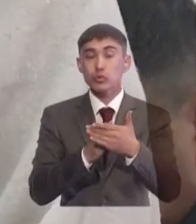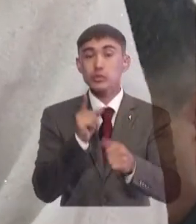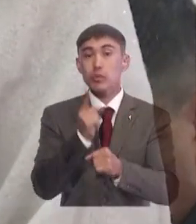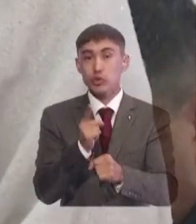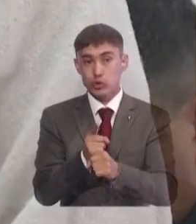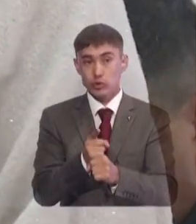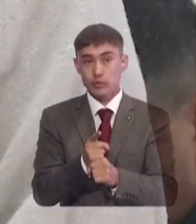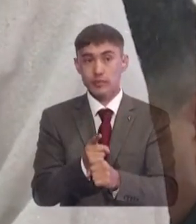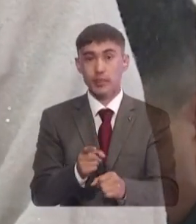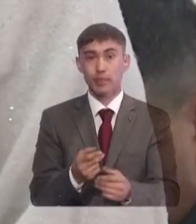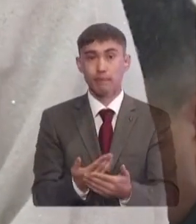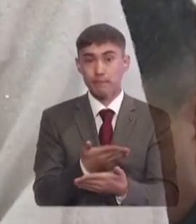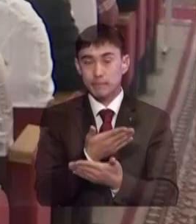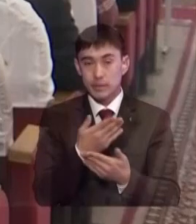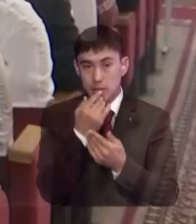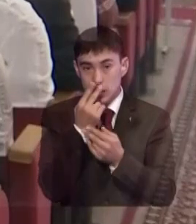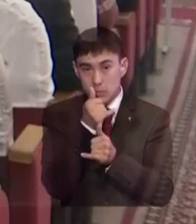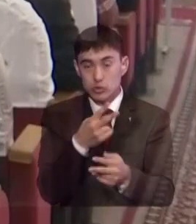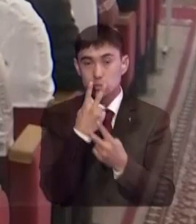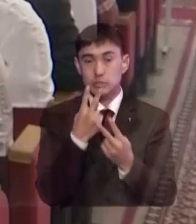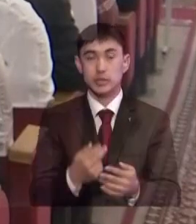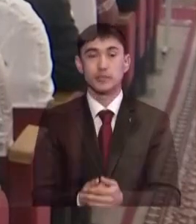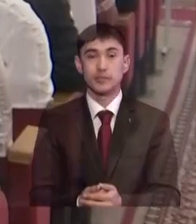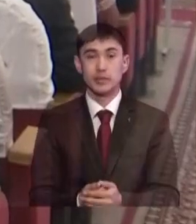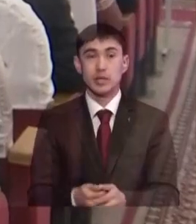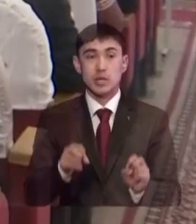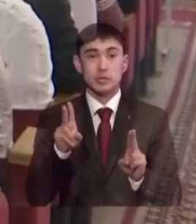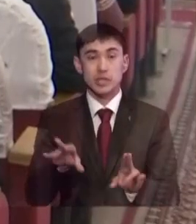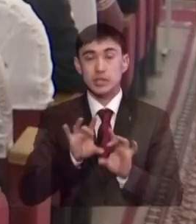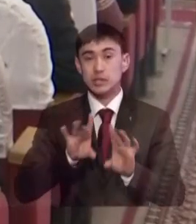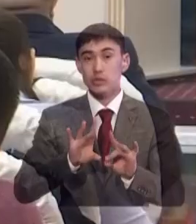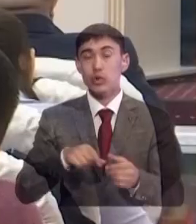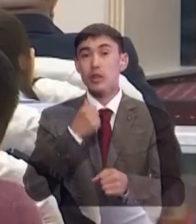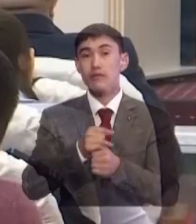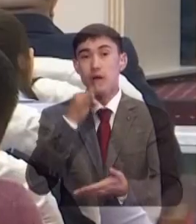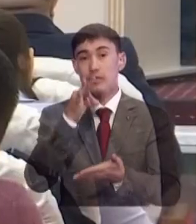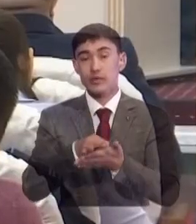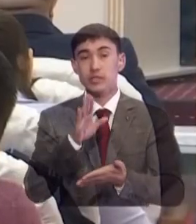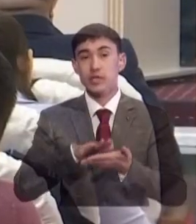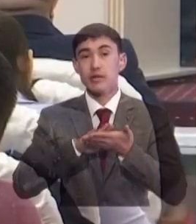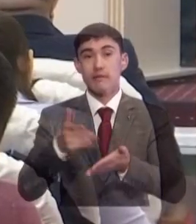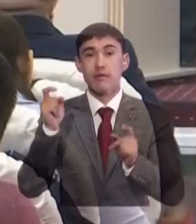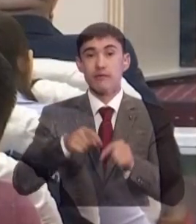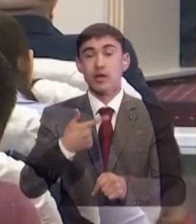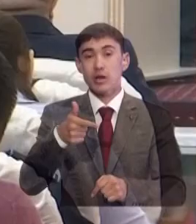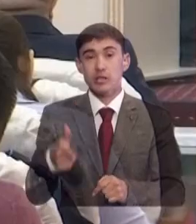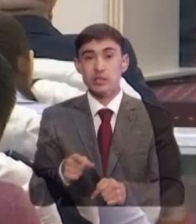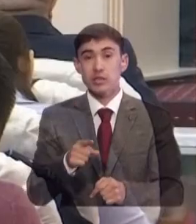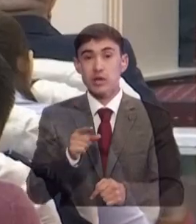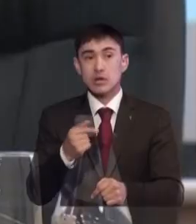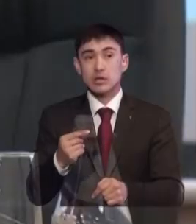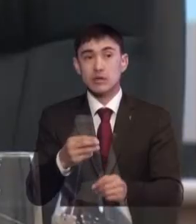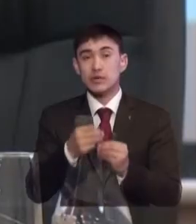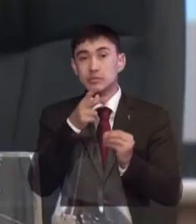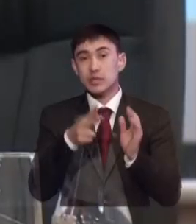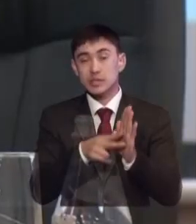республики. С запросом даже нету, да? Вместе с тем спикер напомнил, что основная ответственность по явке граждан призывного возраста лежит на